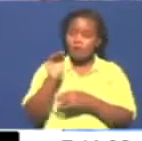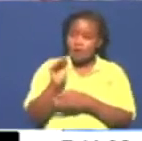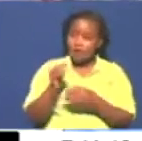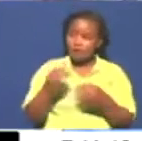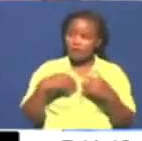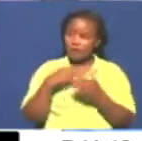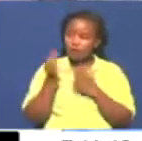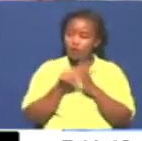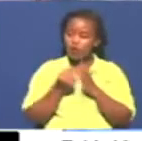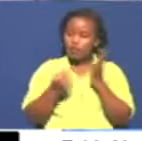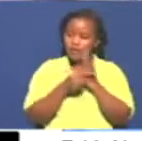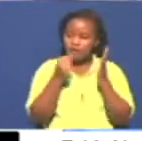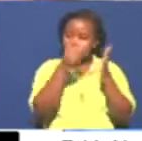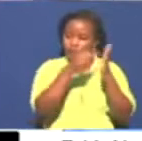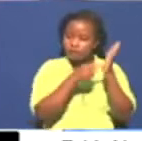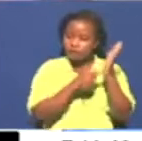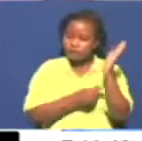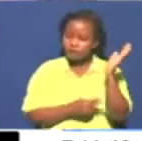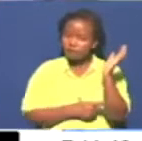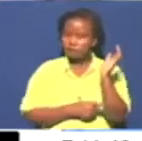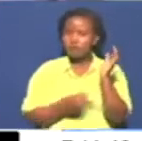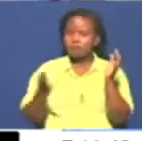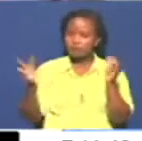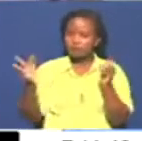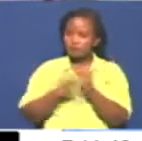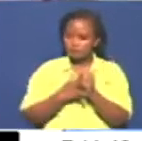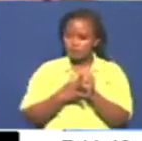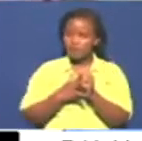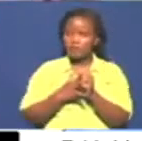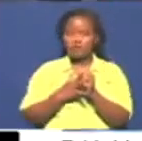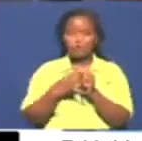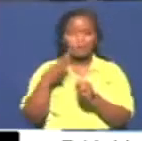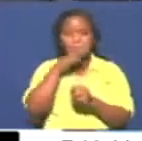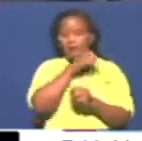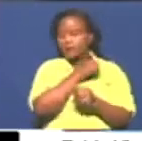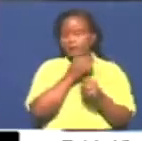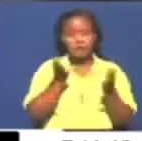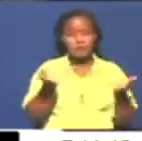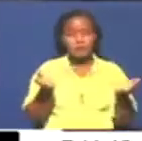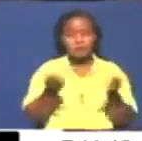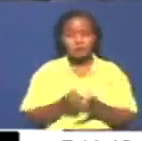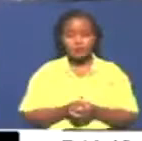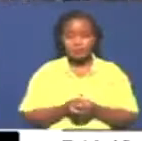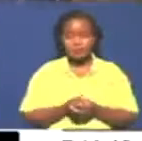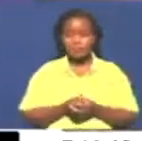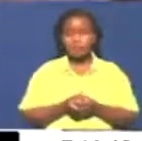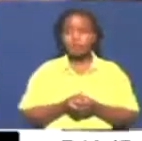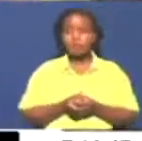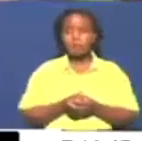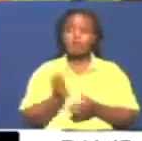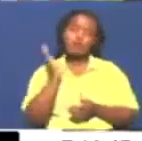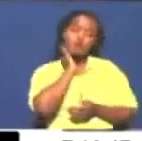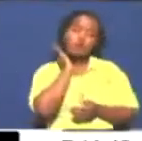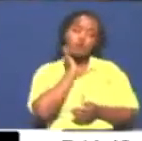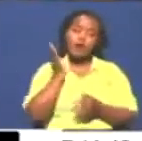tumeona ni kwamba wanane, 8 of them are missing. Kamati ya usalama ya kaunti ya Murang'a tayari